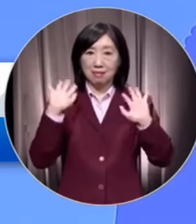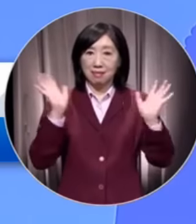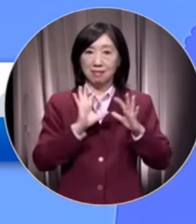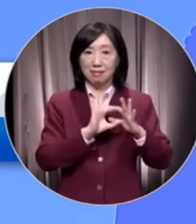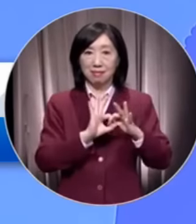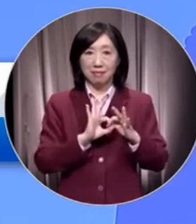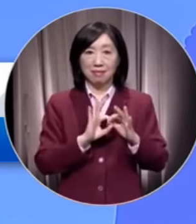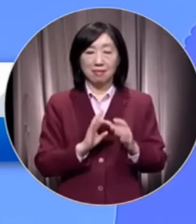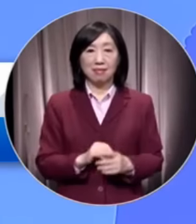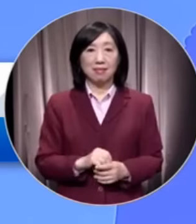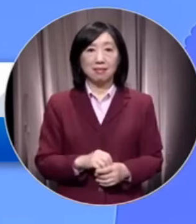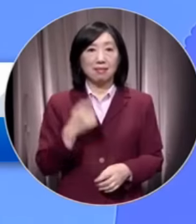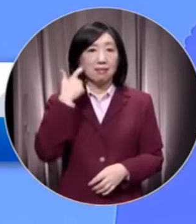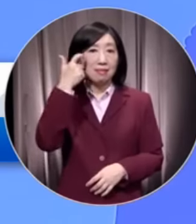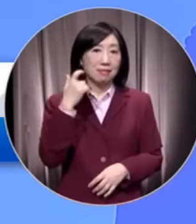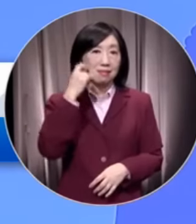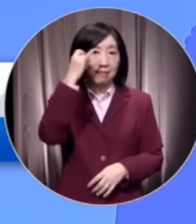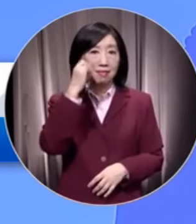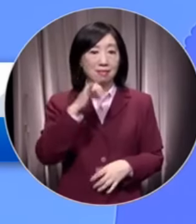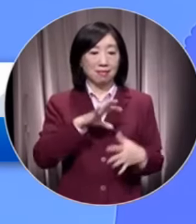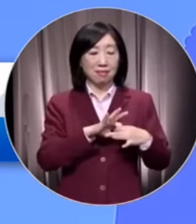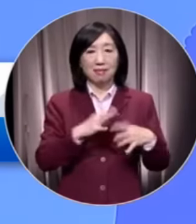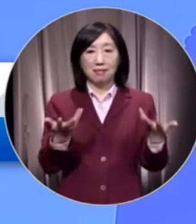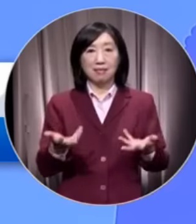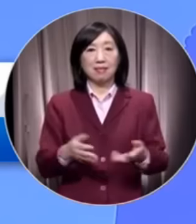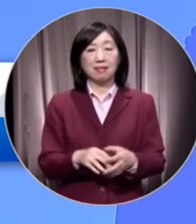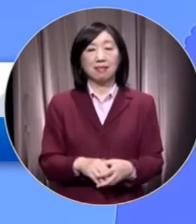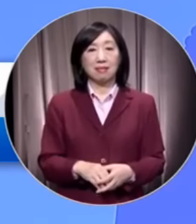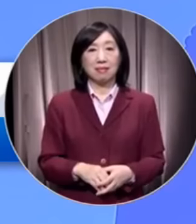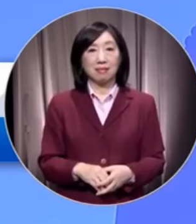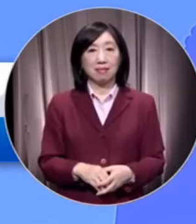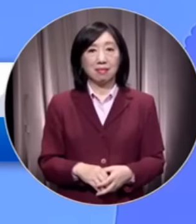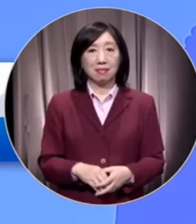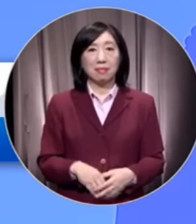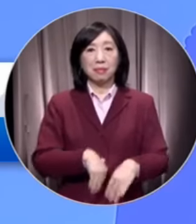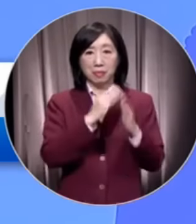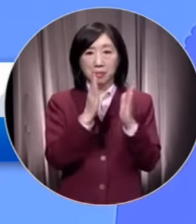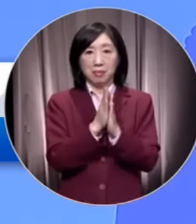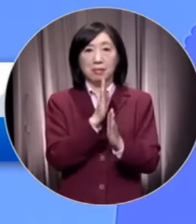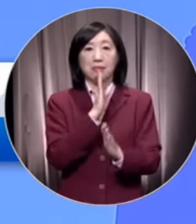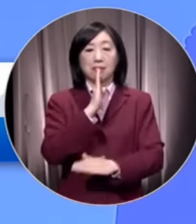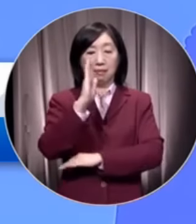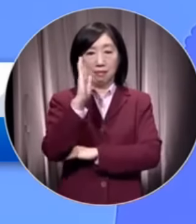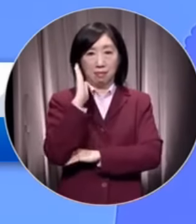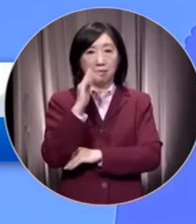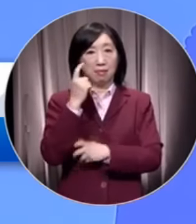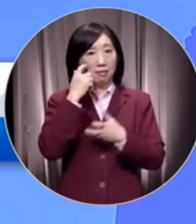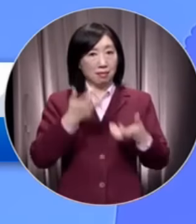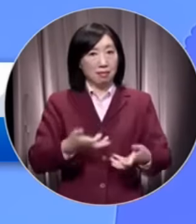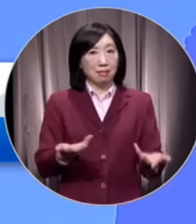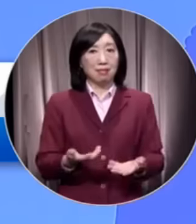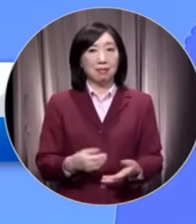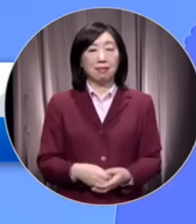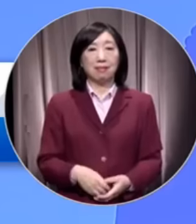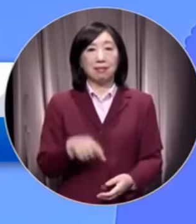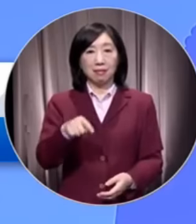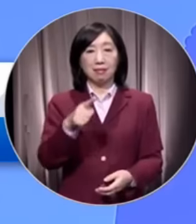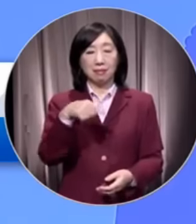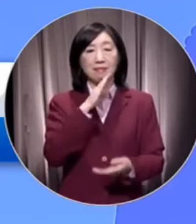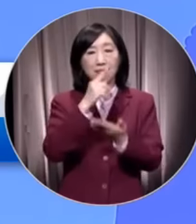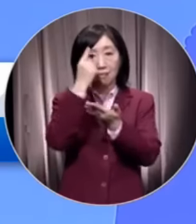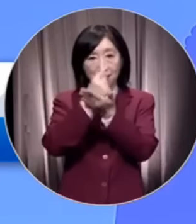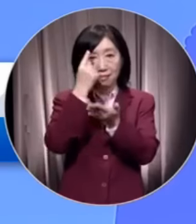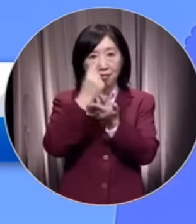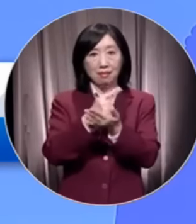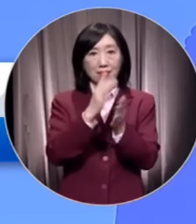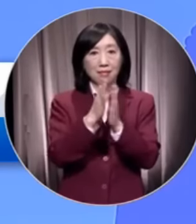心的、所有阿公阿嬷关心的，我们每一件事情都是政府最重要的事情，这就是每一天都